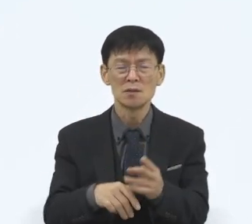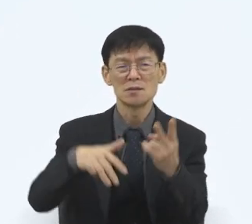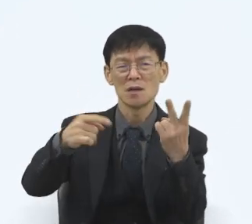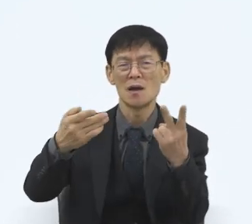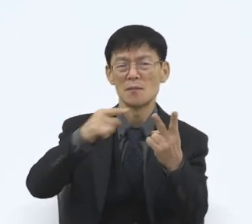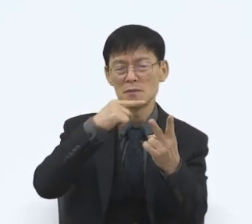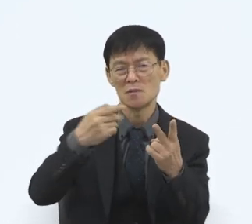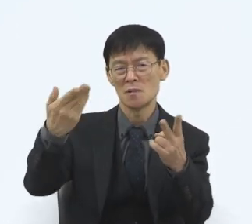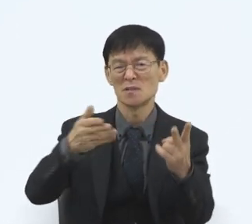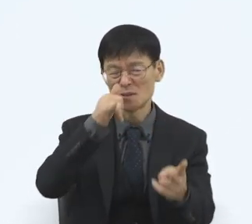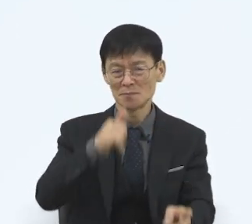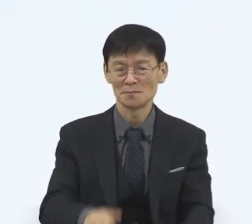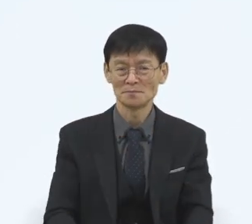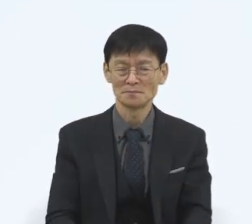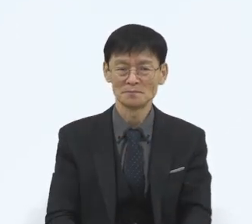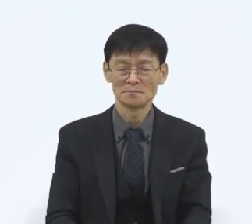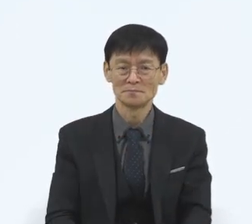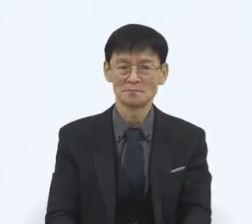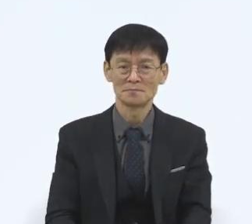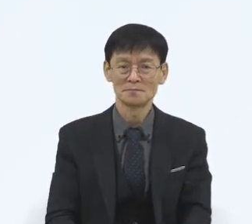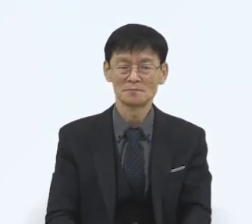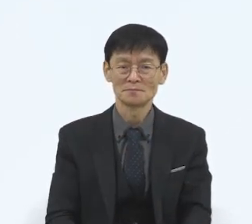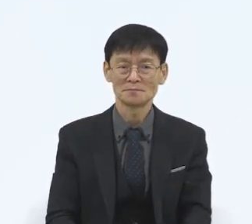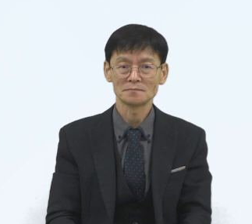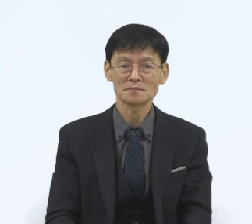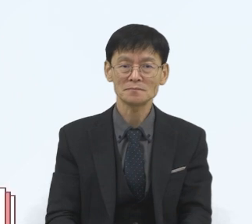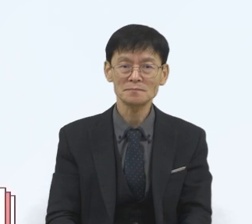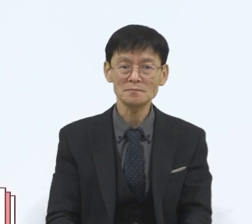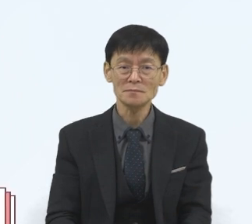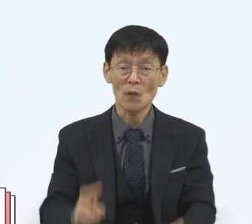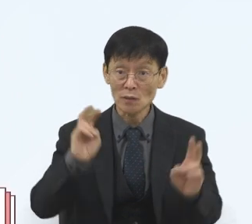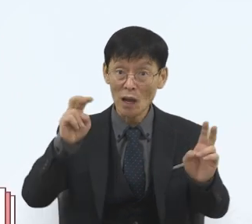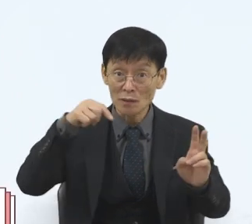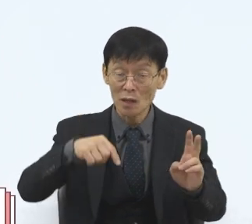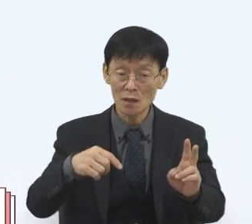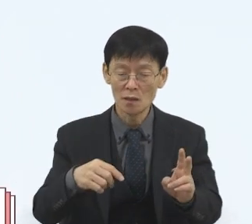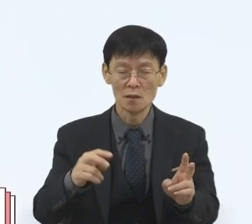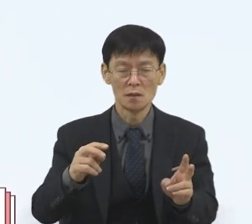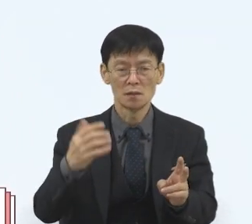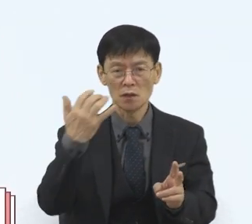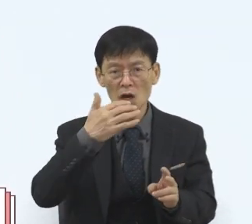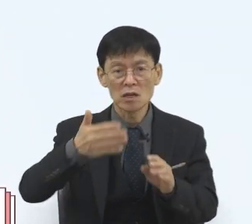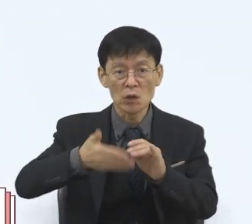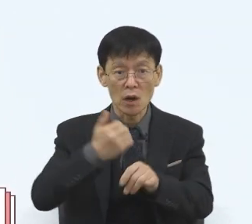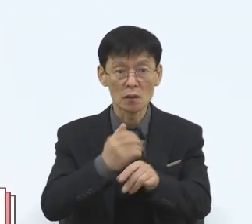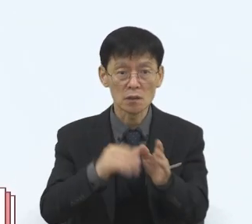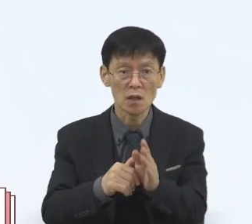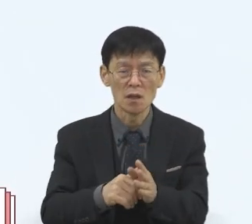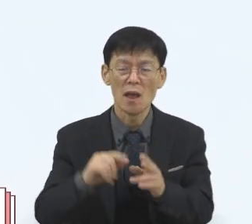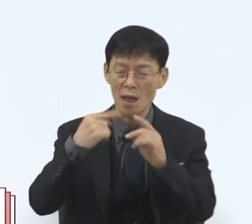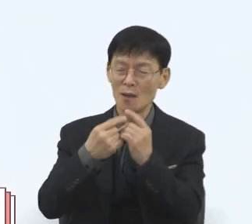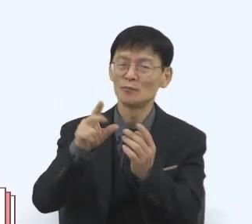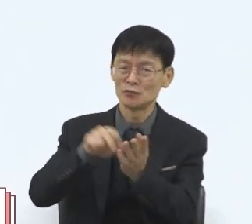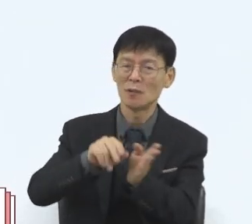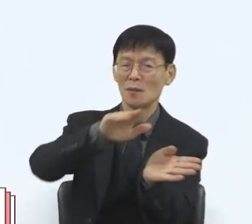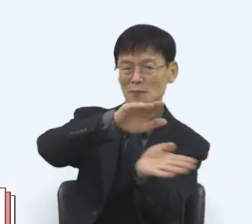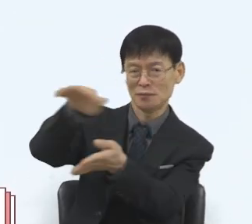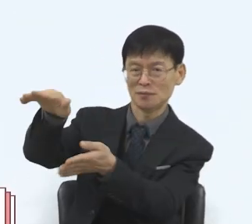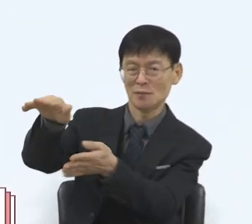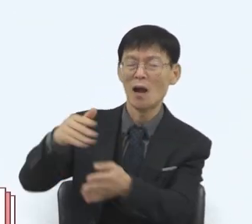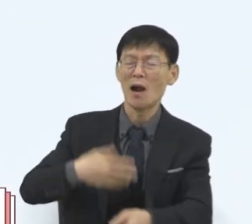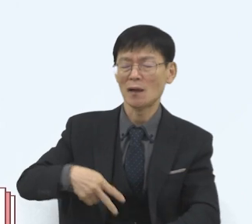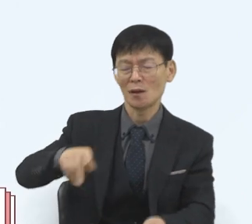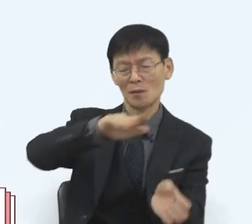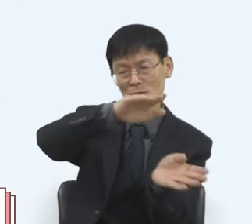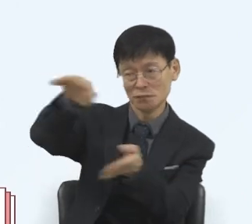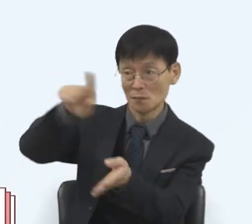받는 대표적인 2차 피해 내용은 무엇이 있을까요? 회사가 직장 내 성희롱은 개인적인 문제이니